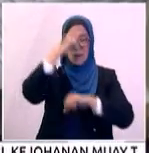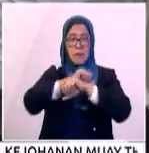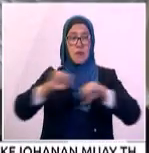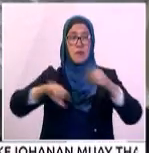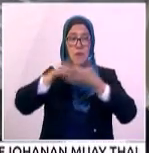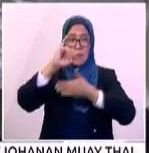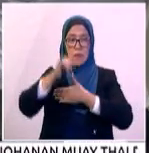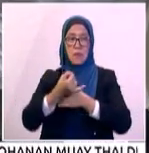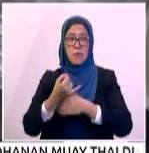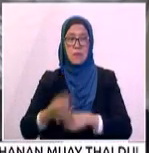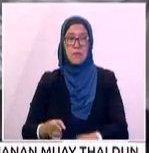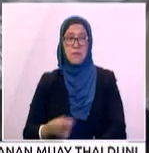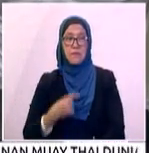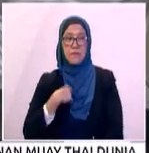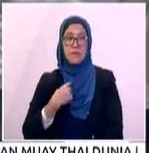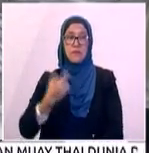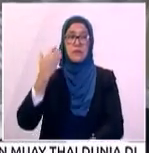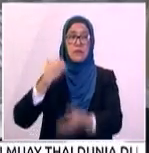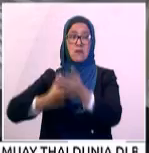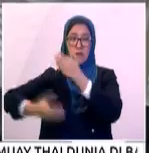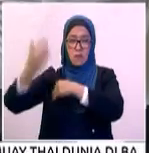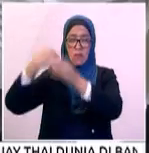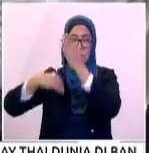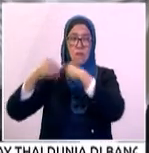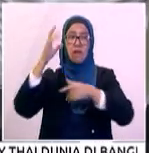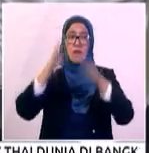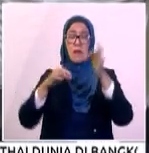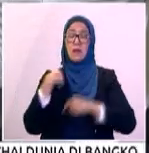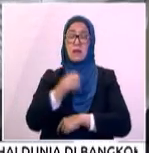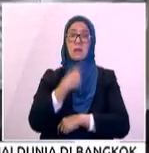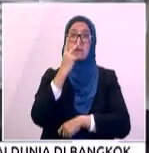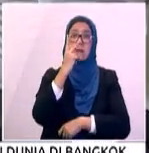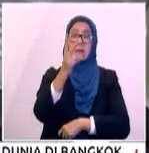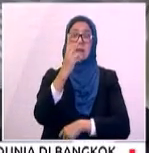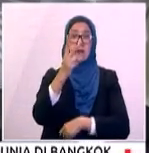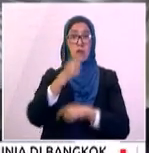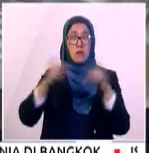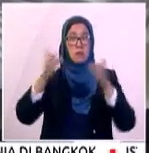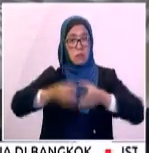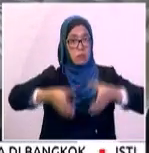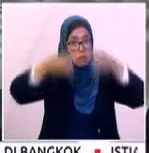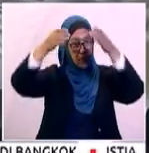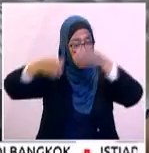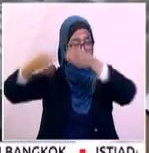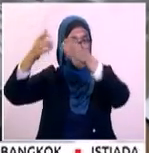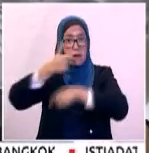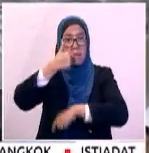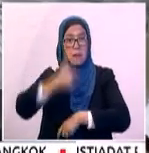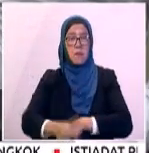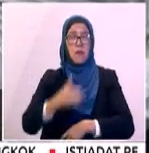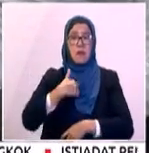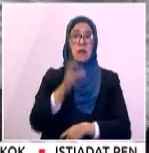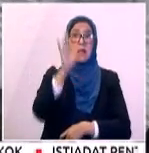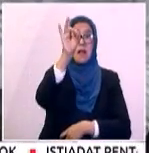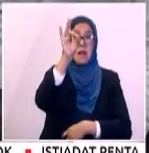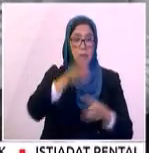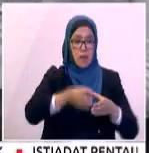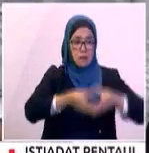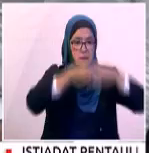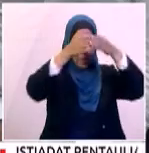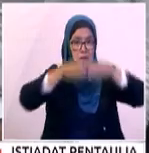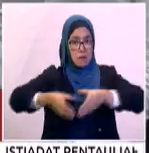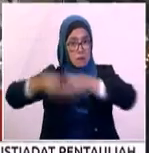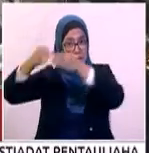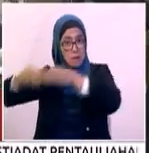tengok art lama, ada 8 tiang. Dari depan ke belakang ada 8 tiang. So sekarang kita roboh habis, buat